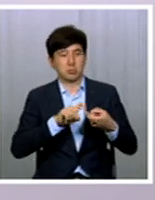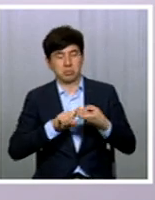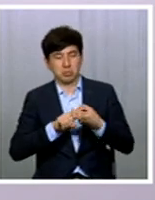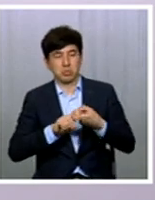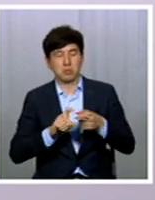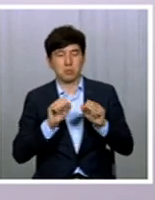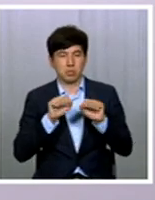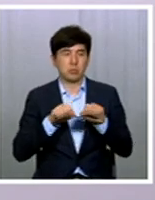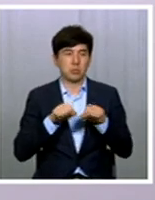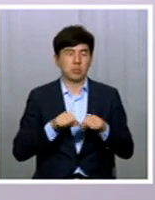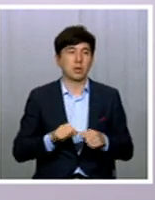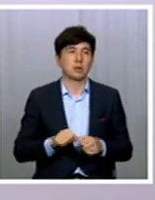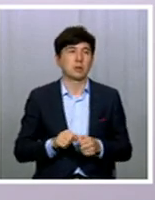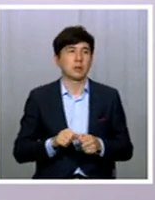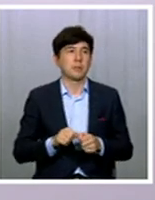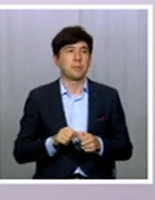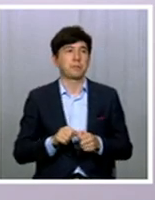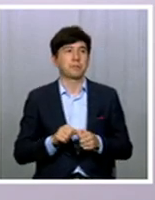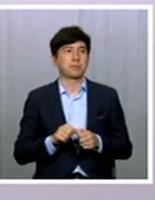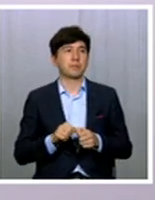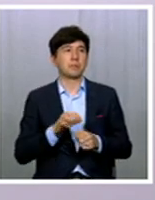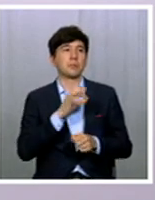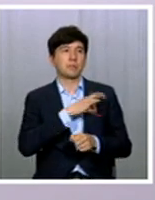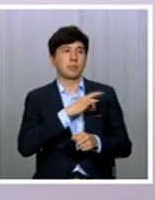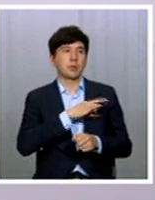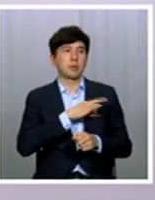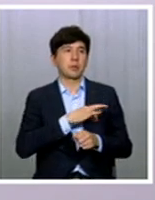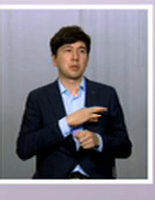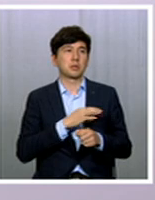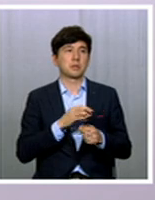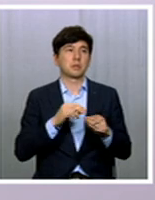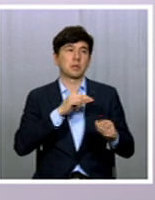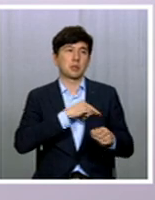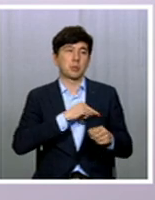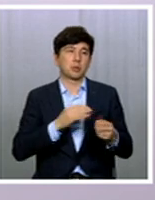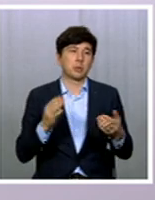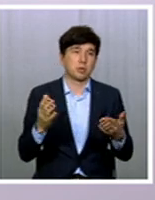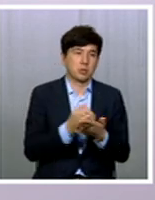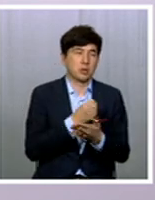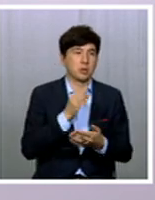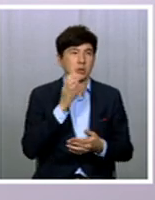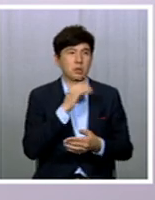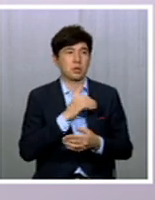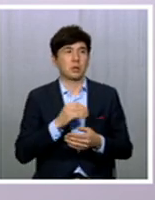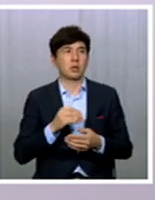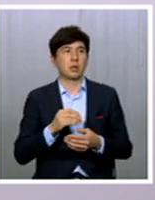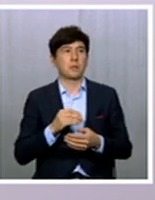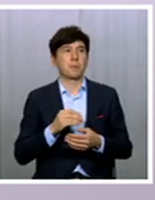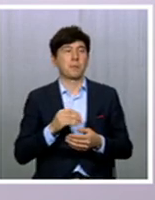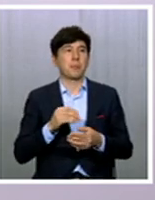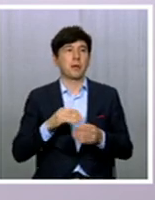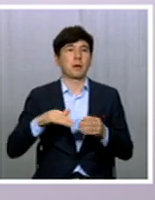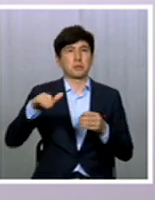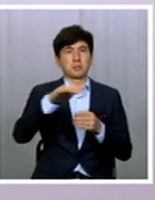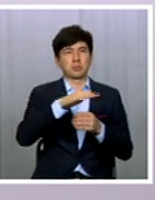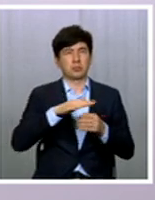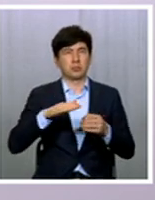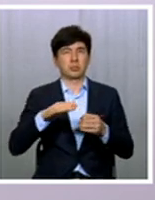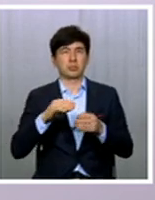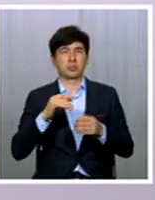арнайы еңбек биржасын пайдалану арқылы жұмысқа орналаса алады. Және мемлекеттік деңгейде де жұмыспен қамтамасыз